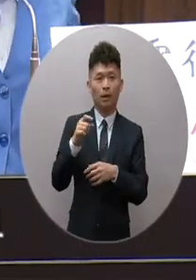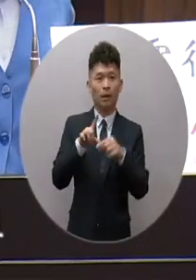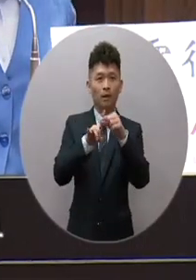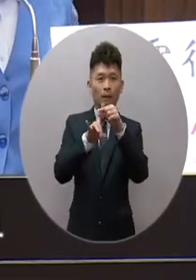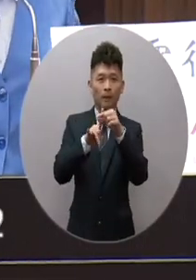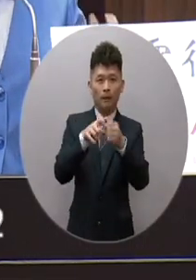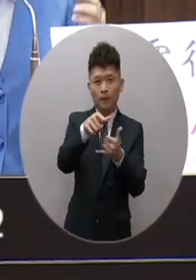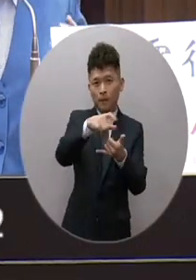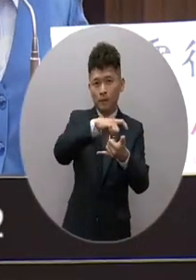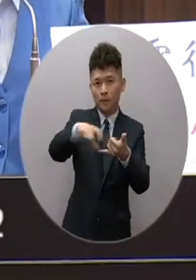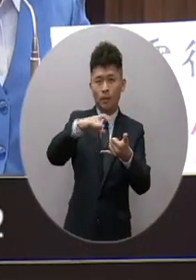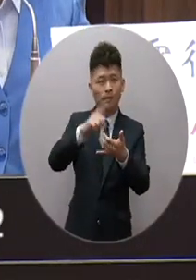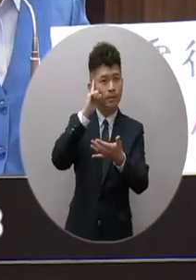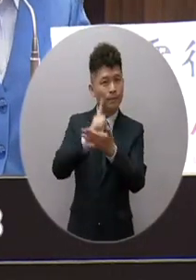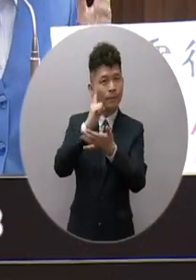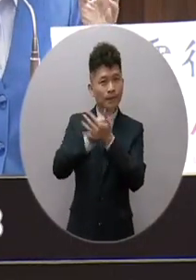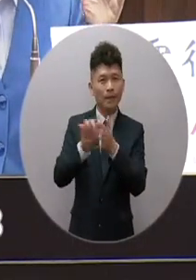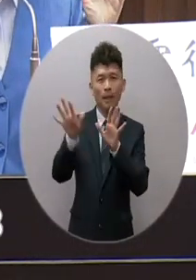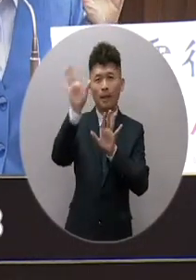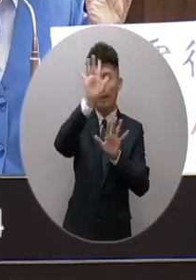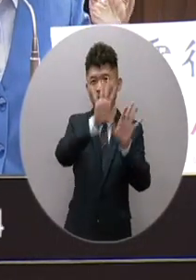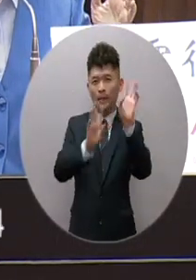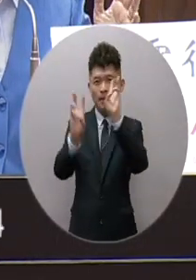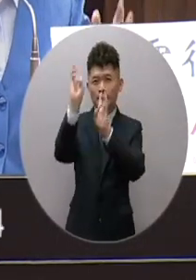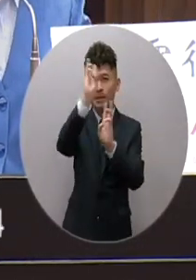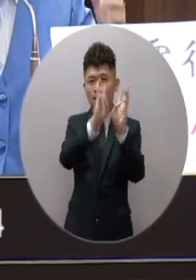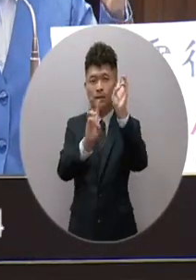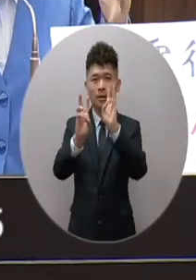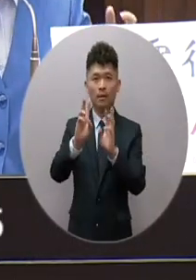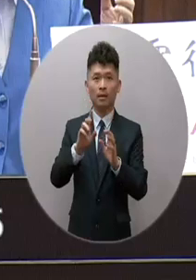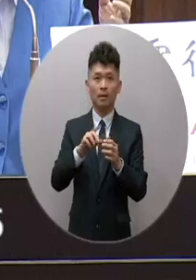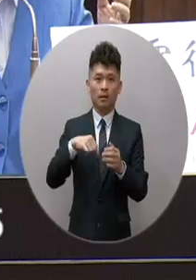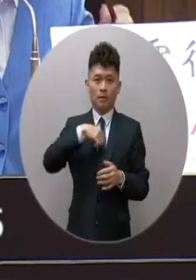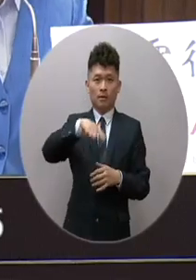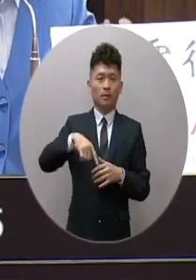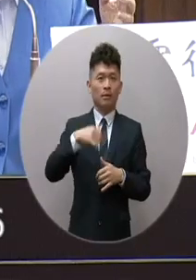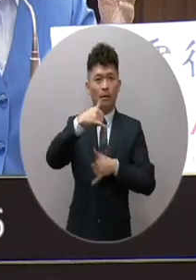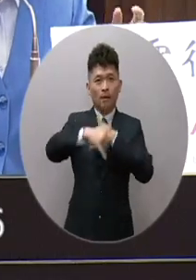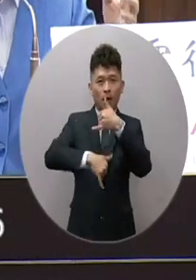天乌烟瘴气，我们中部人每天生活在